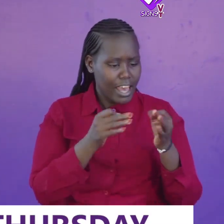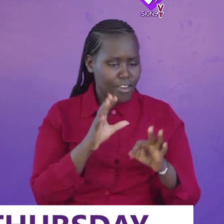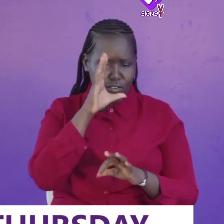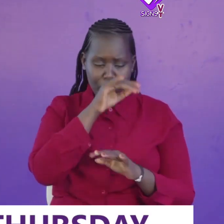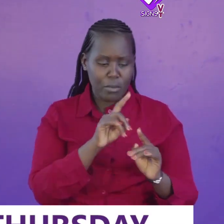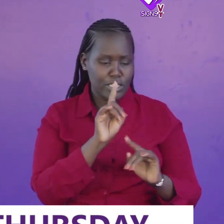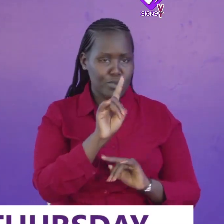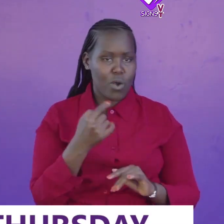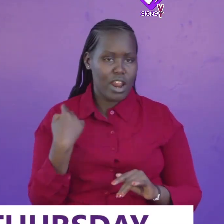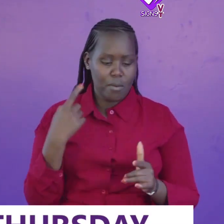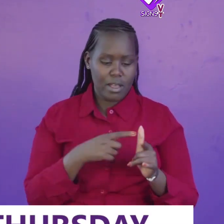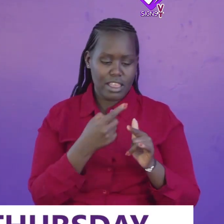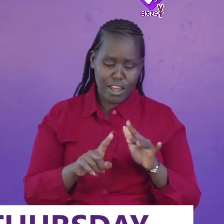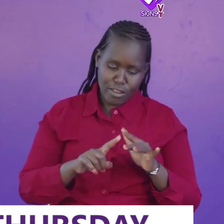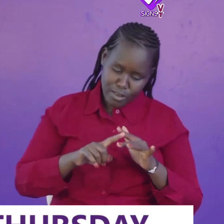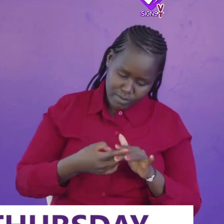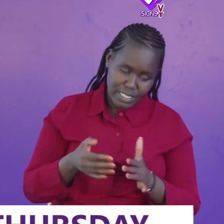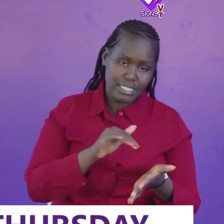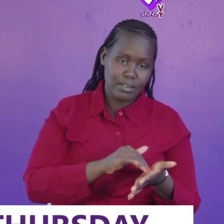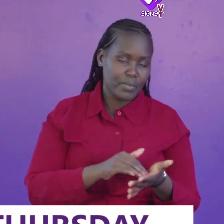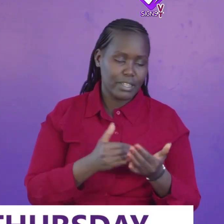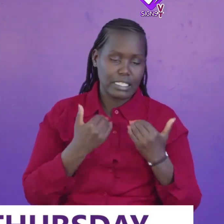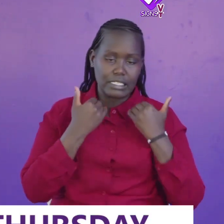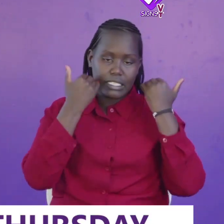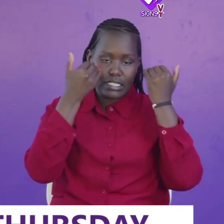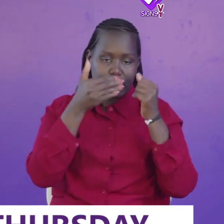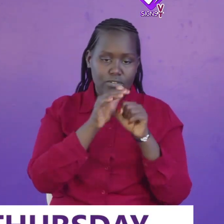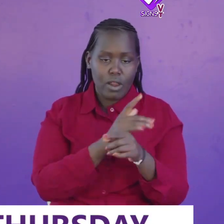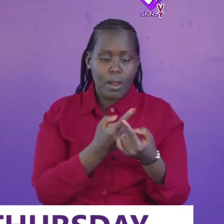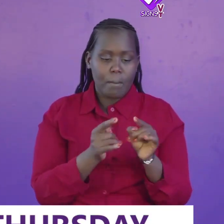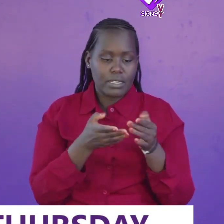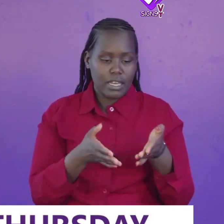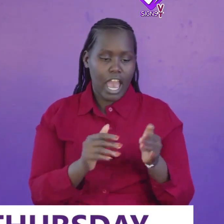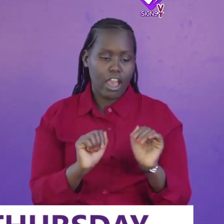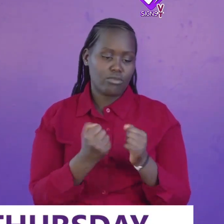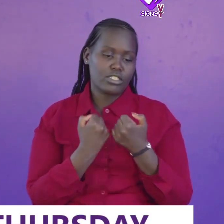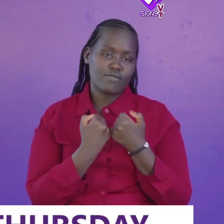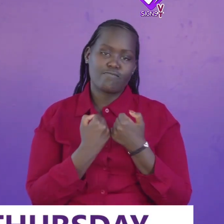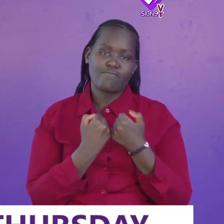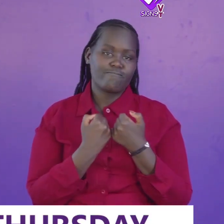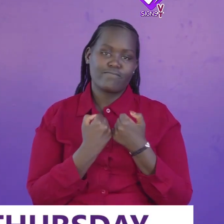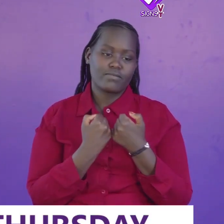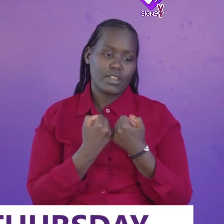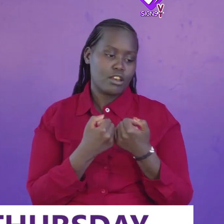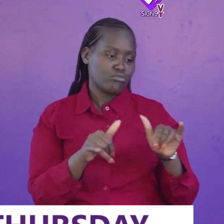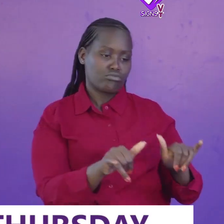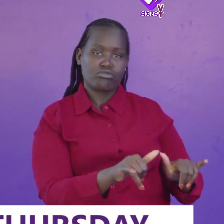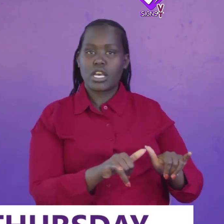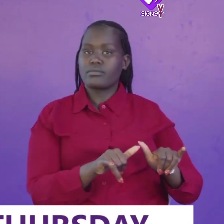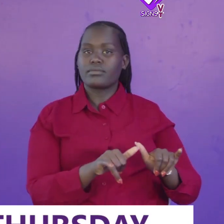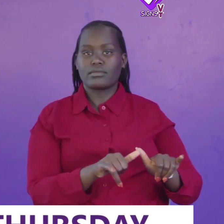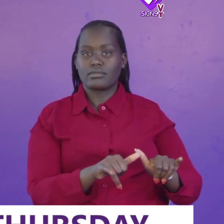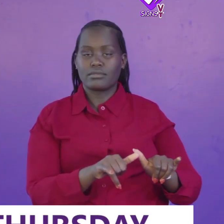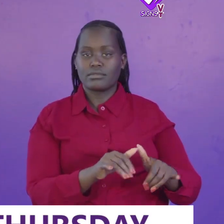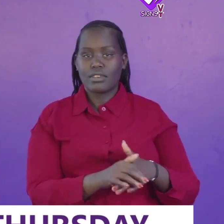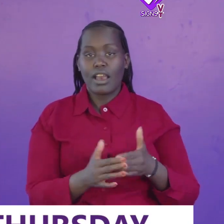namba moja unarudia tena, it was very stressful, but hapo tuko same. Hapa hatujaachana. At least. Na ulikuwa na hope by